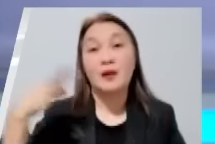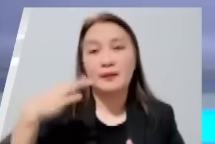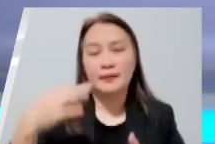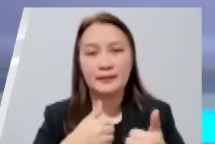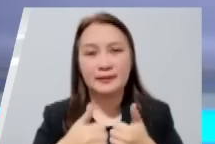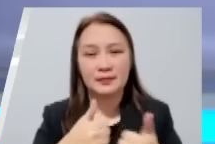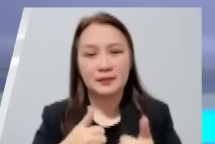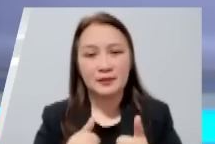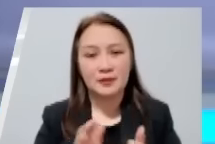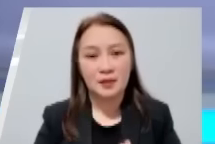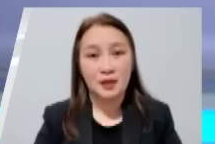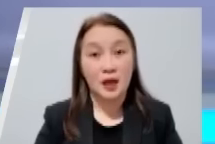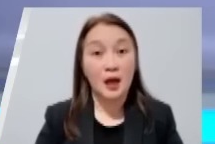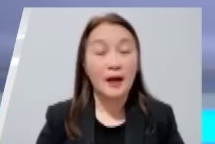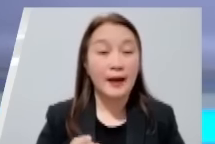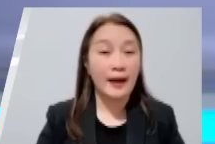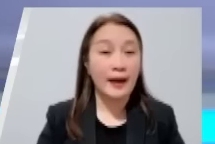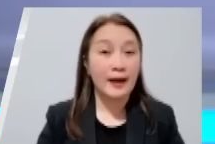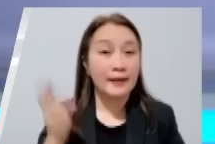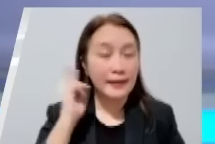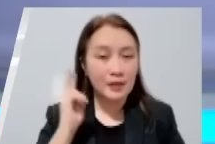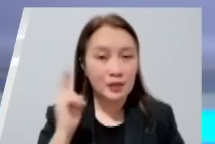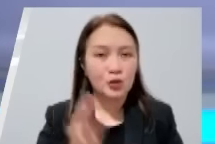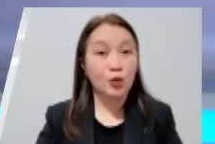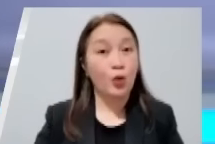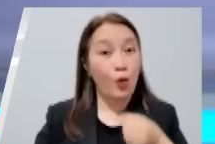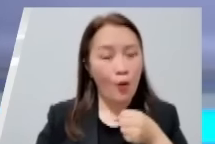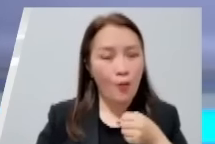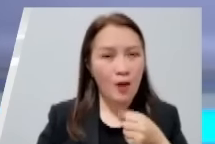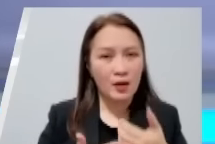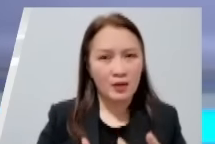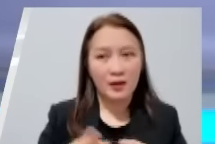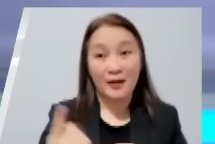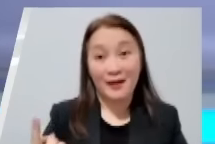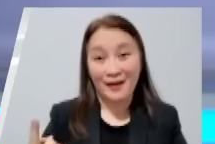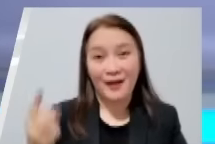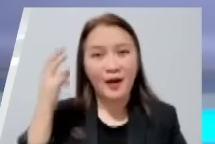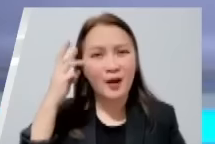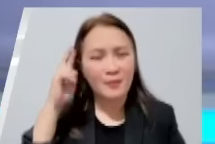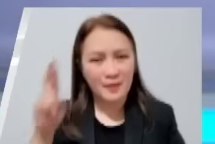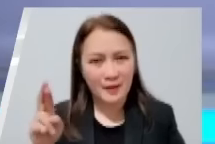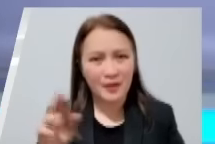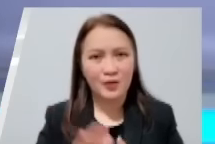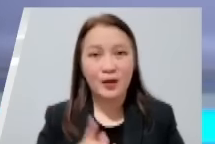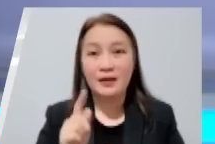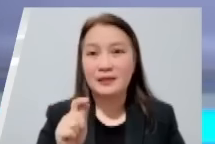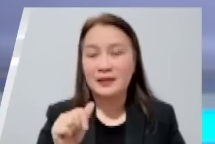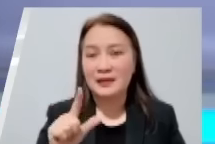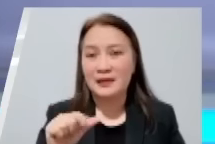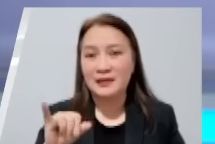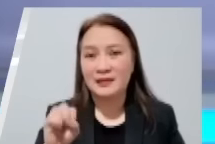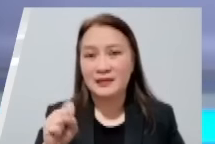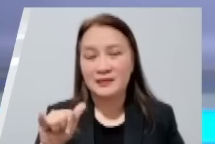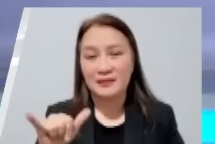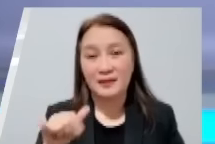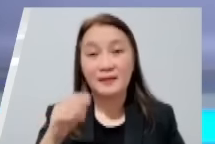isang radio commentator sa kanyang makakalaban na kasalukuyang mayor ng Talisay City, Cebu. Ang pag-aresto